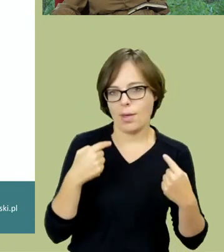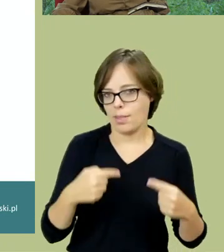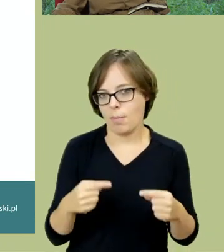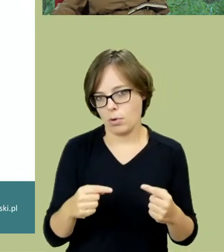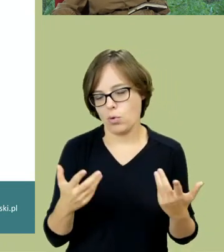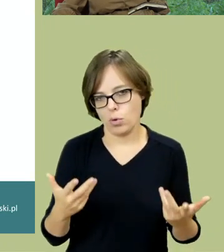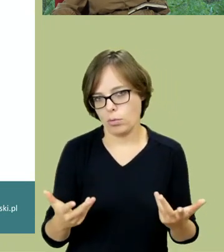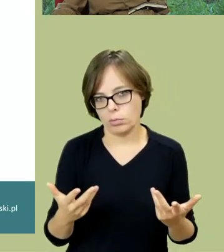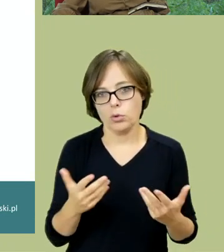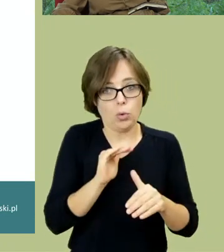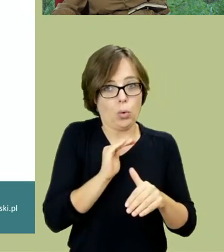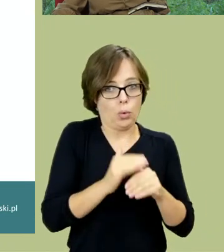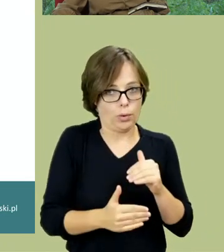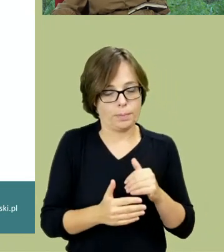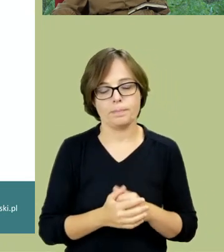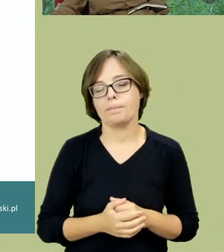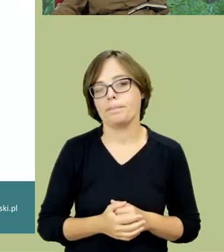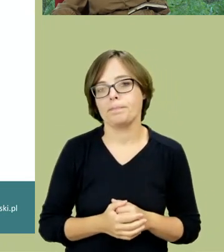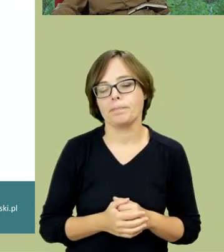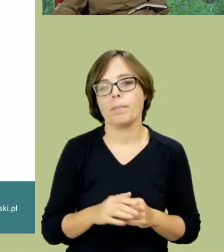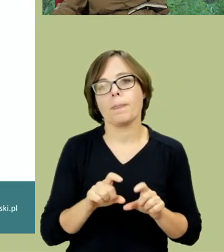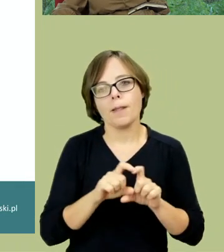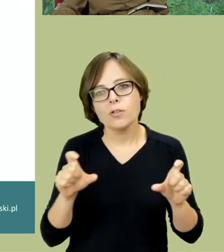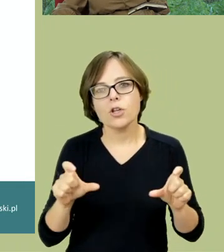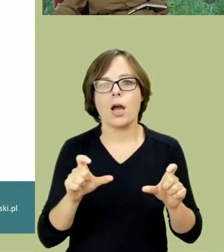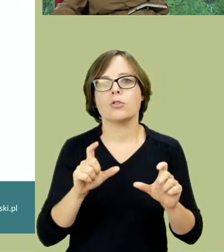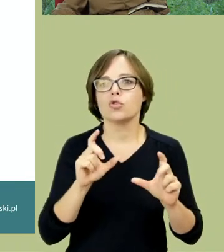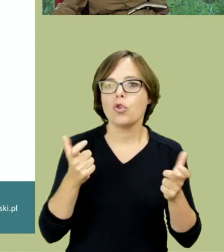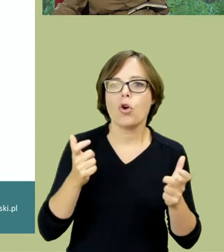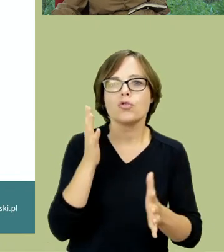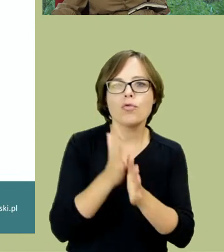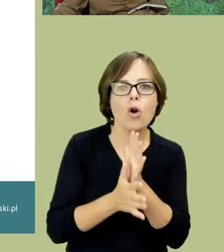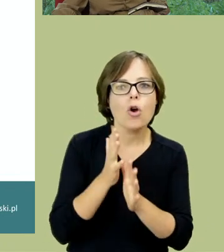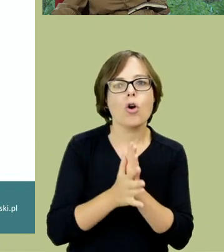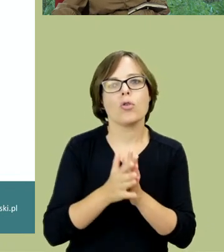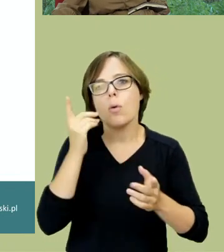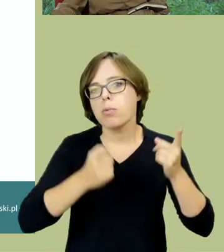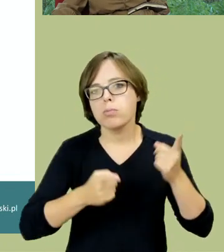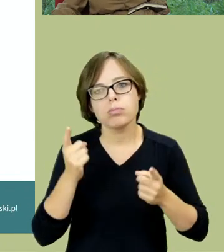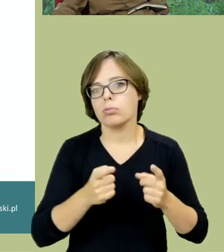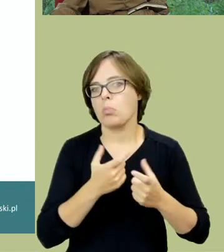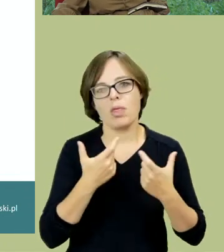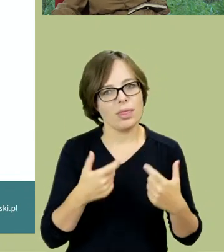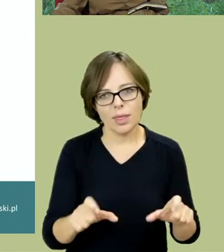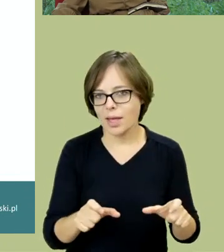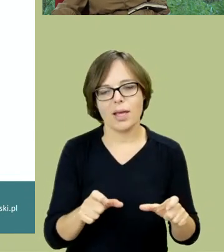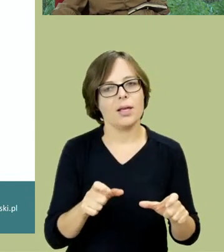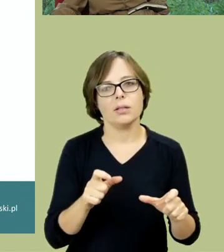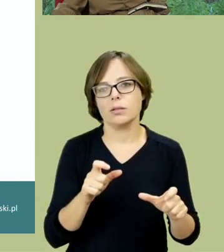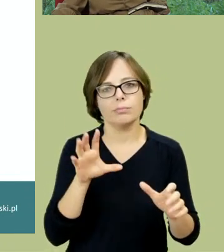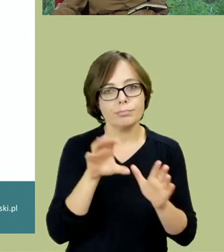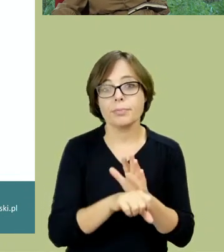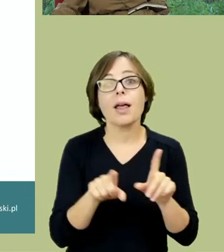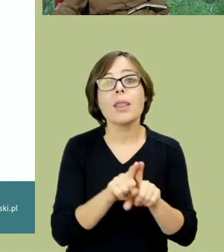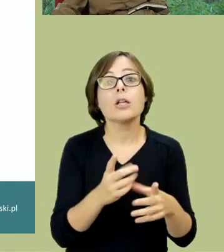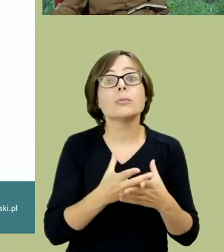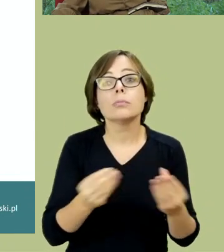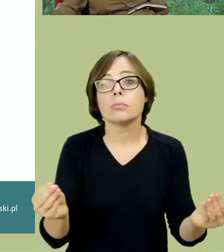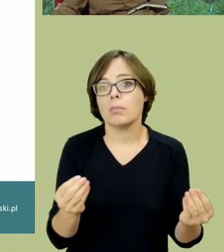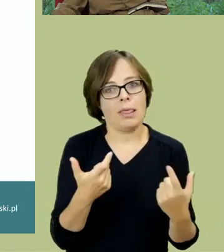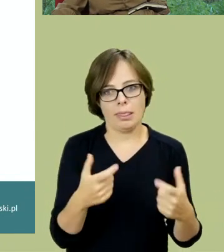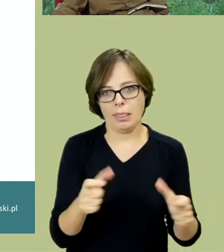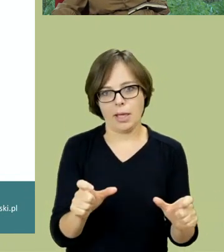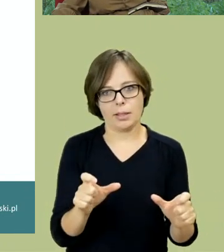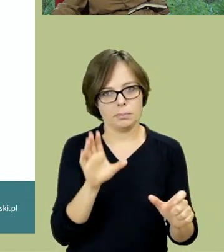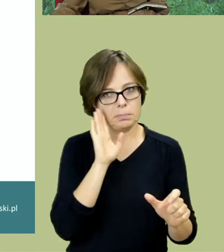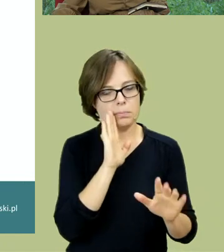nie został uszkodzony w czasie trwających walk, nic w nim również nie zaginęło, pomimo tego, że